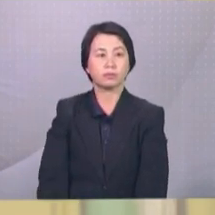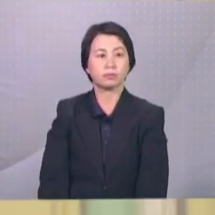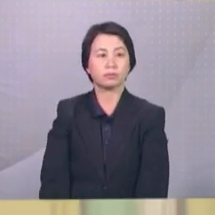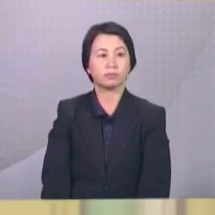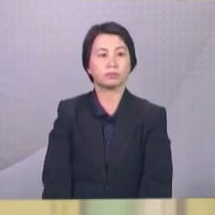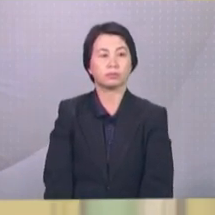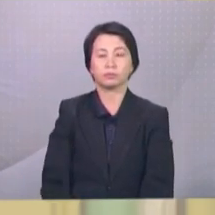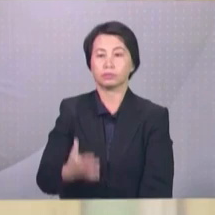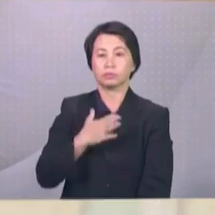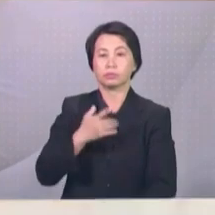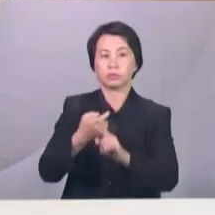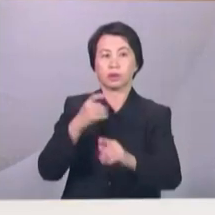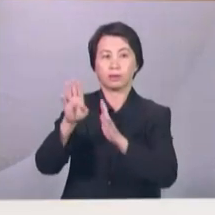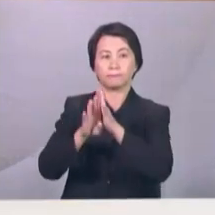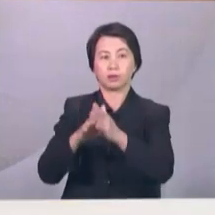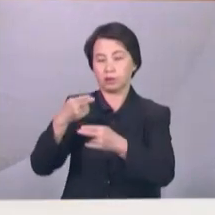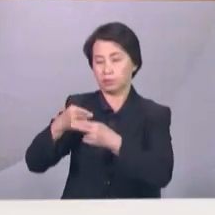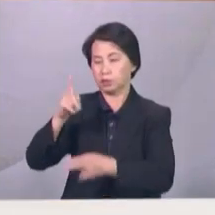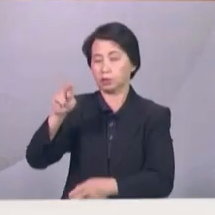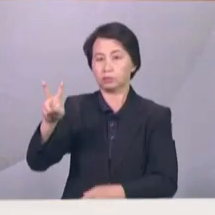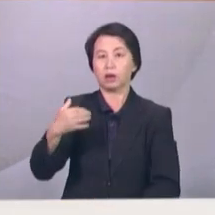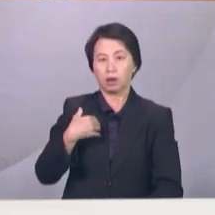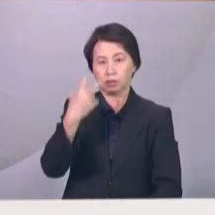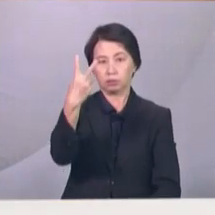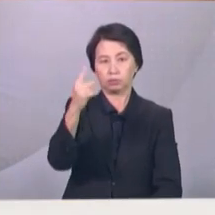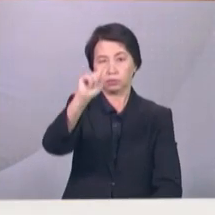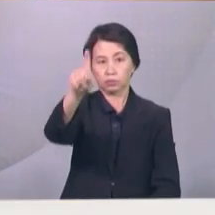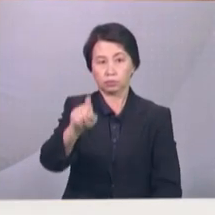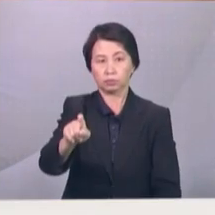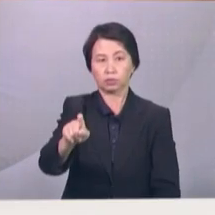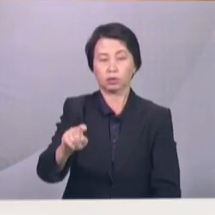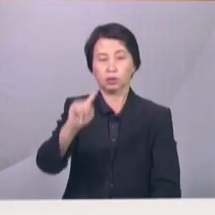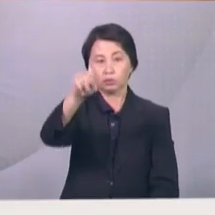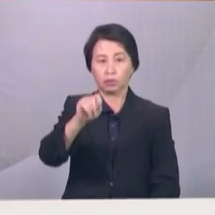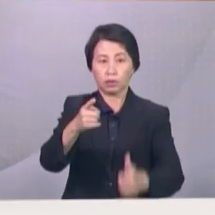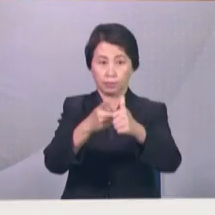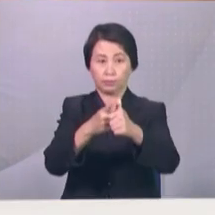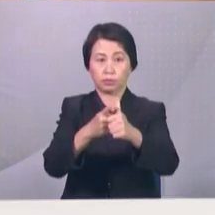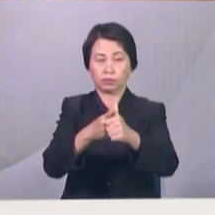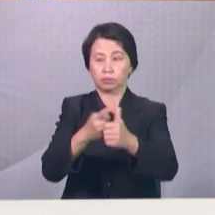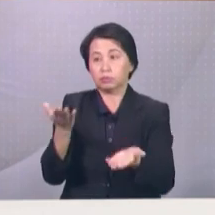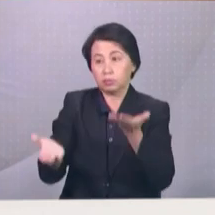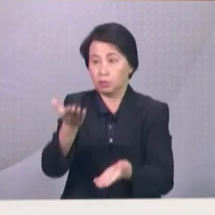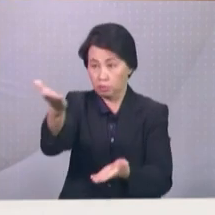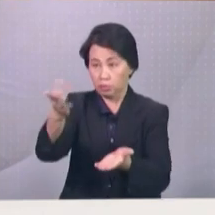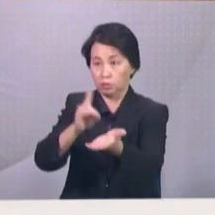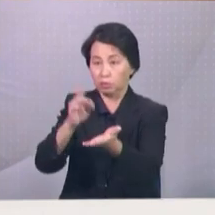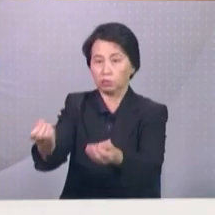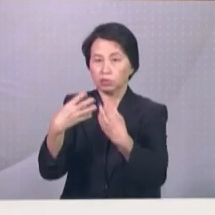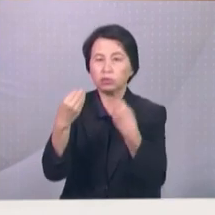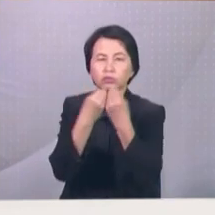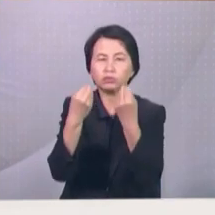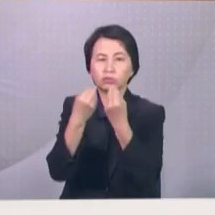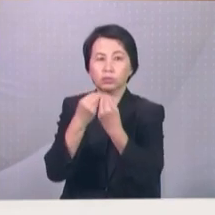Dr. Azri dari Bernama TV ada dua soalan daripada saya. Soalan pertama, mungkin boleh Dr. beri jumlah